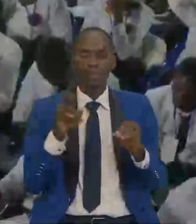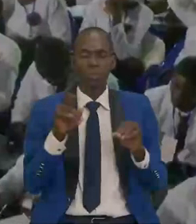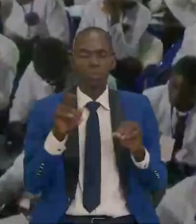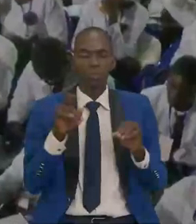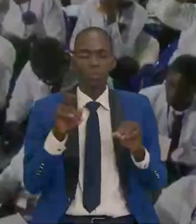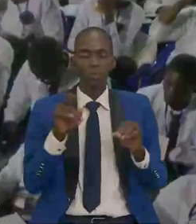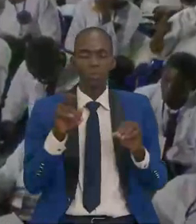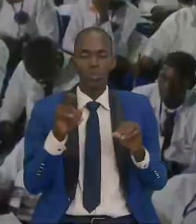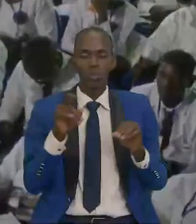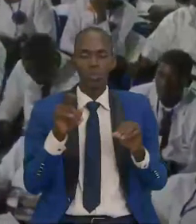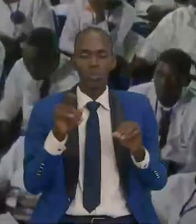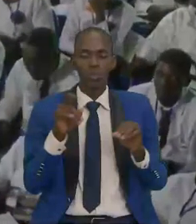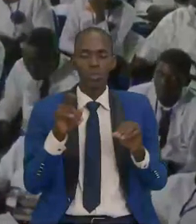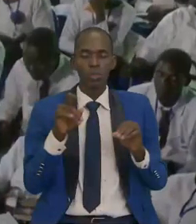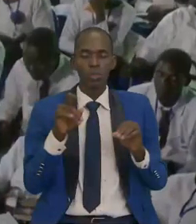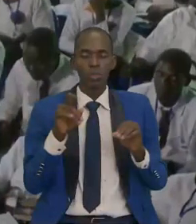t'affranchir.